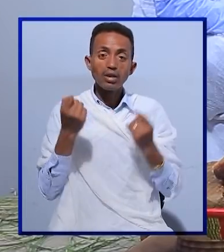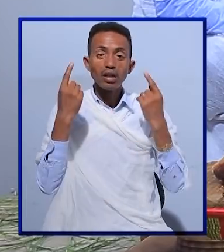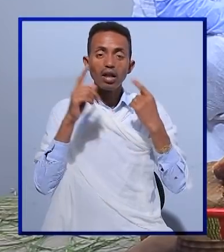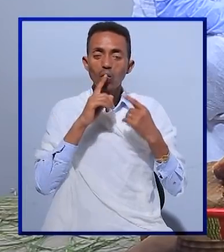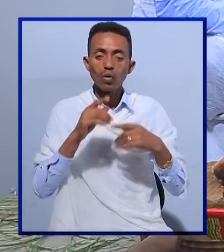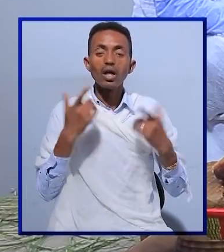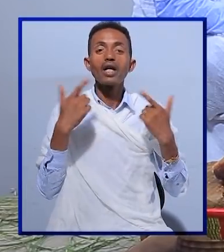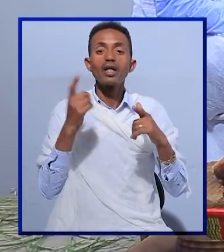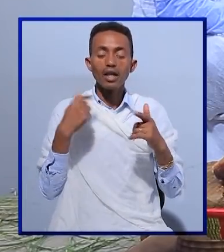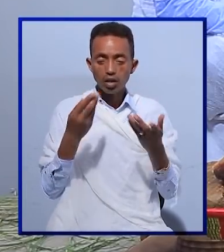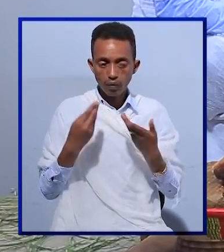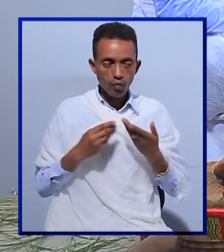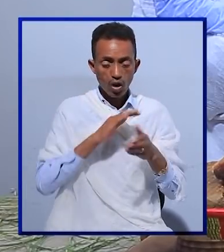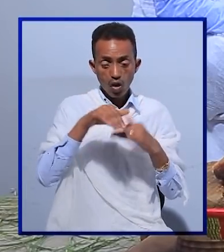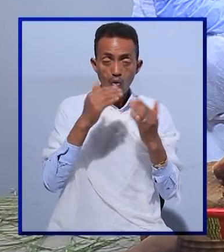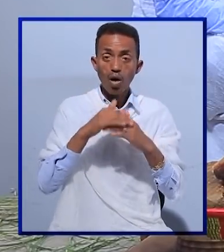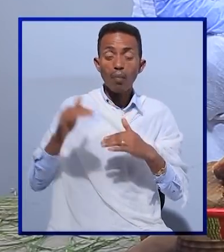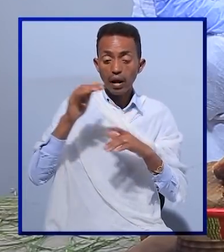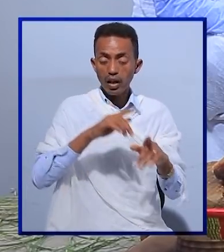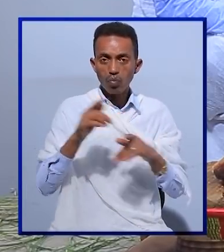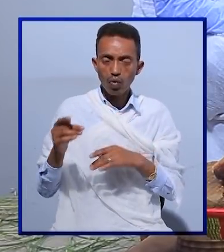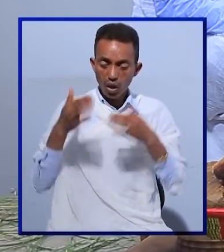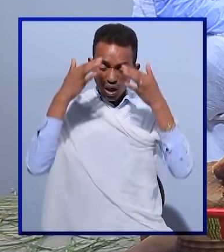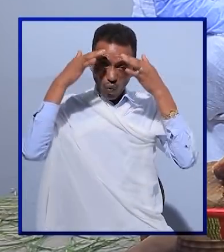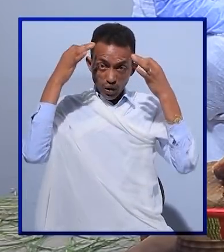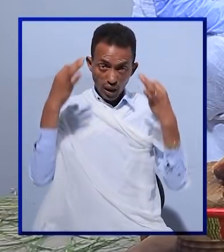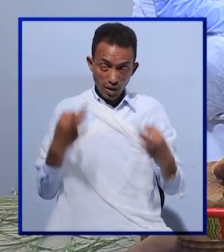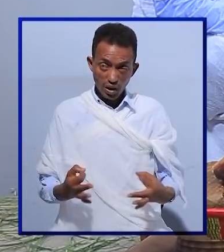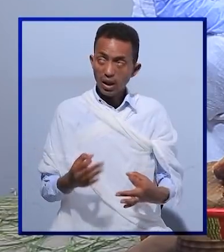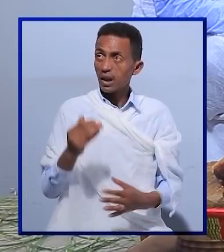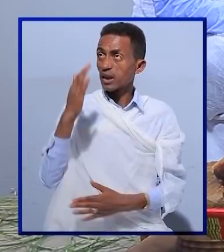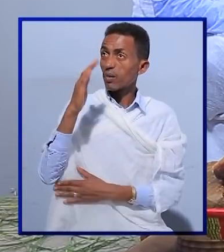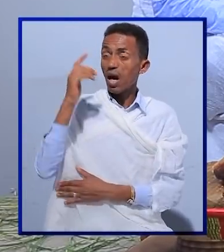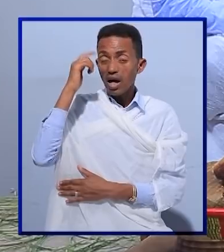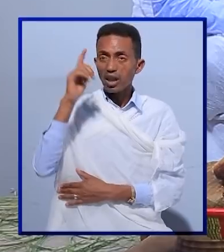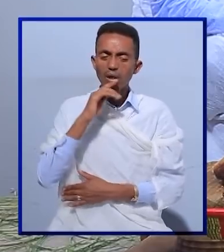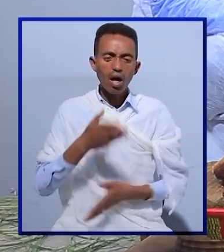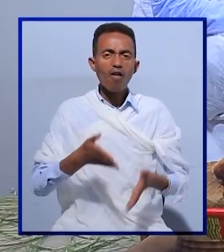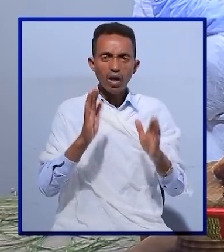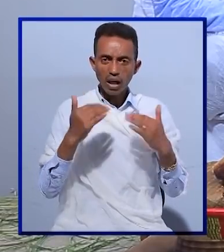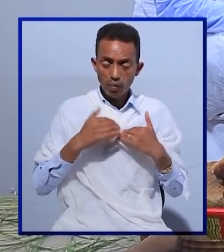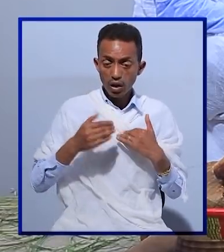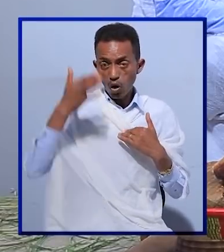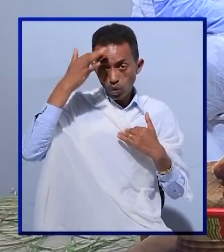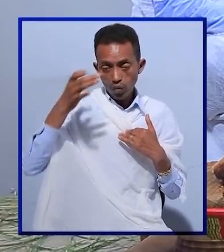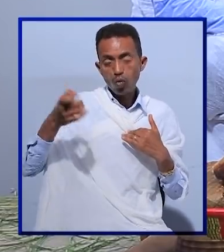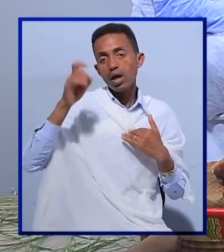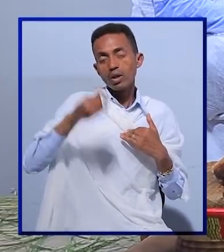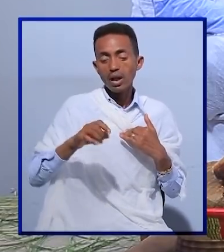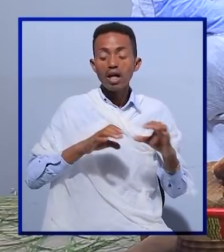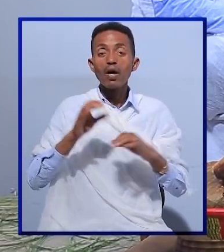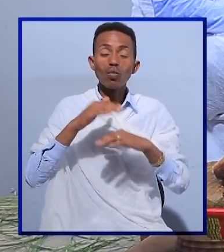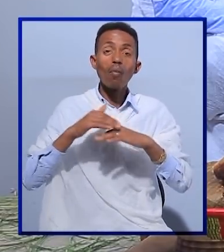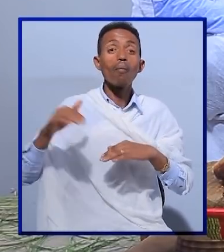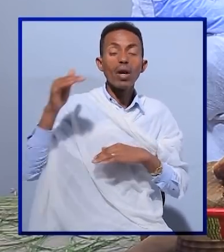እንዳለብን እንድንረዳ እድል ይሰጣል። ከሁሉ በላይ ደግሞ ውሳኔያችን የእግዚአብሔር ሐሳብና ፍቃድ ያለበት ውሳኔ